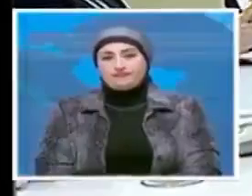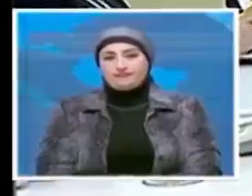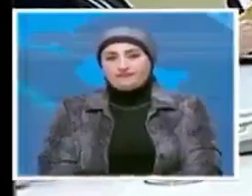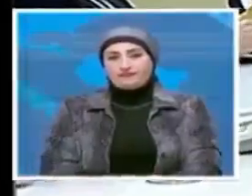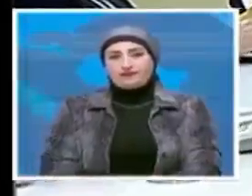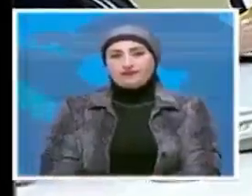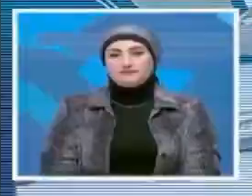محليه